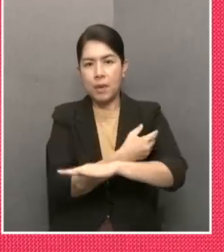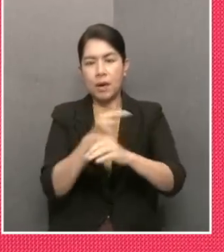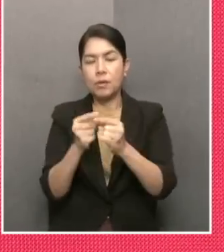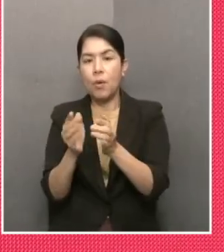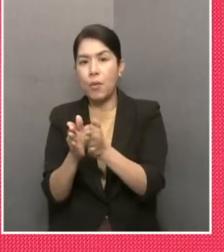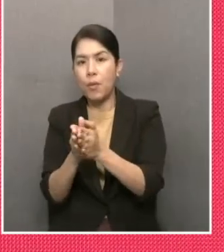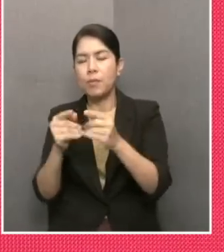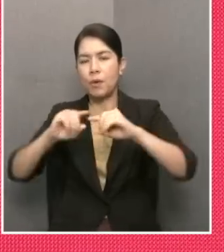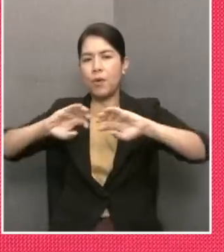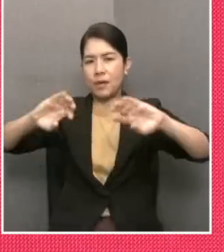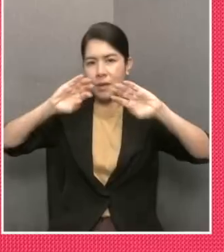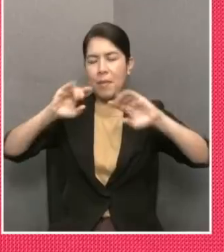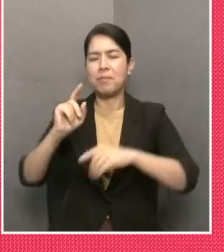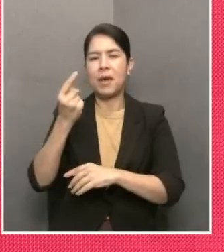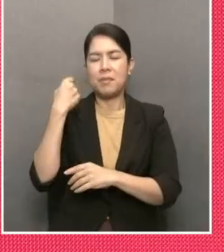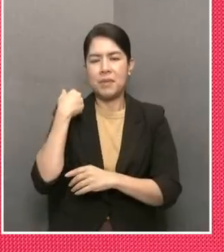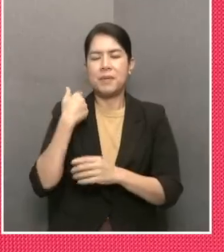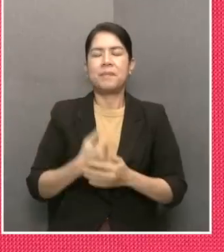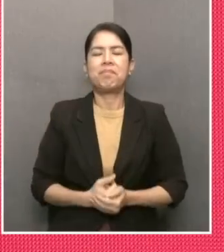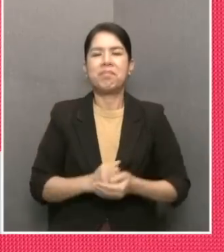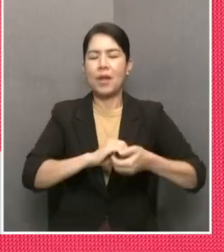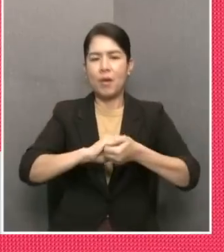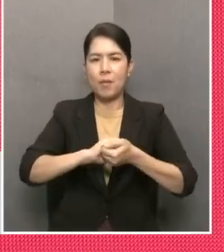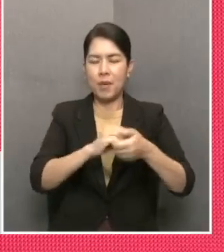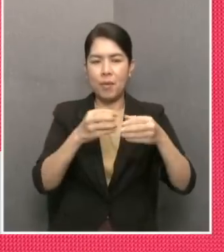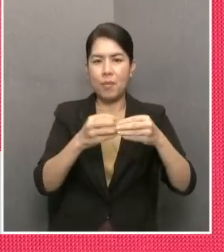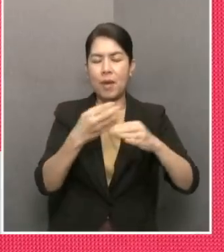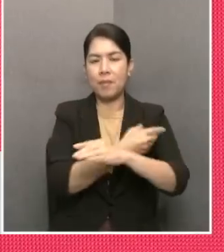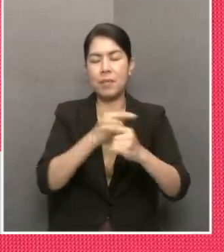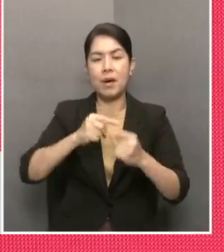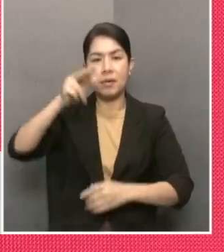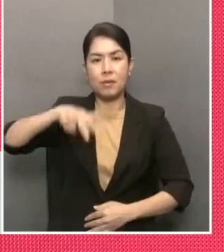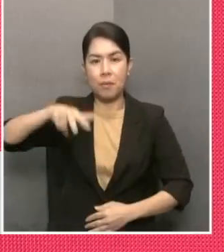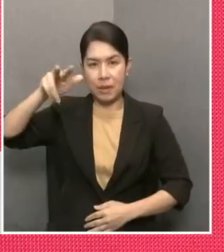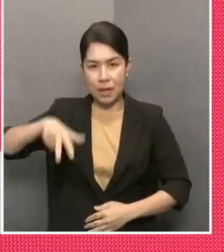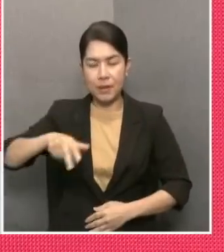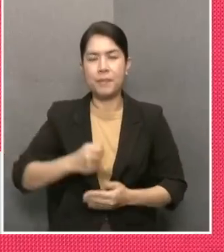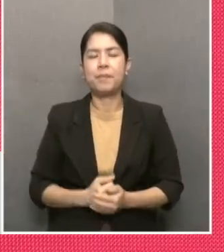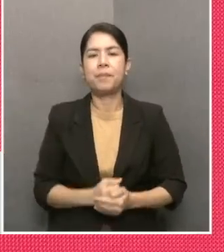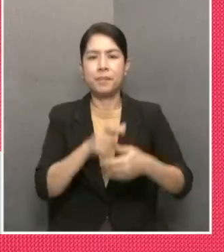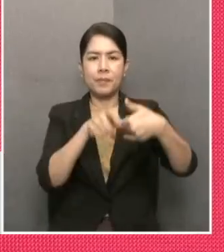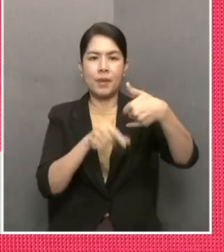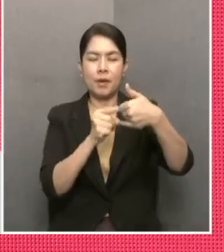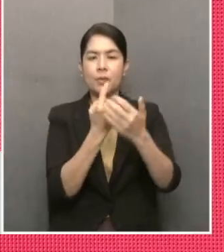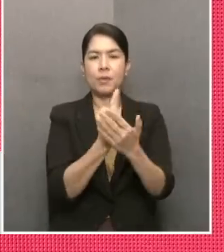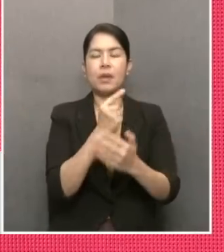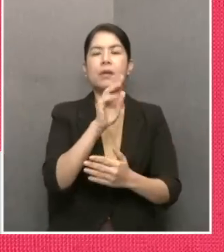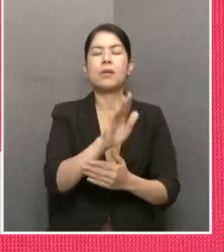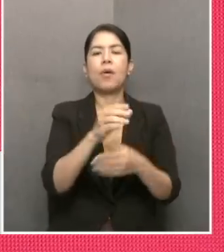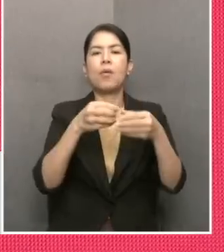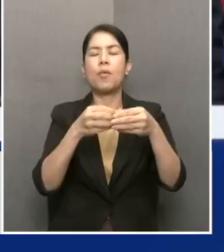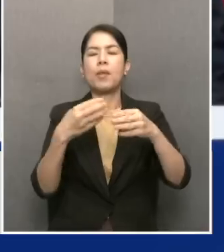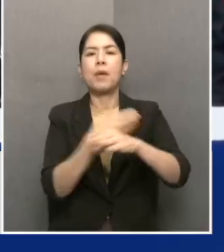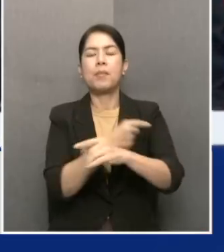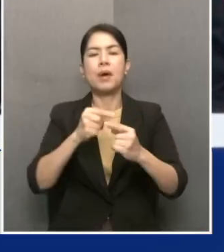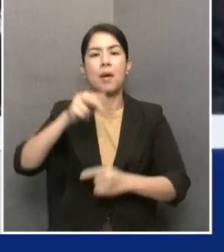จับมือกับพรรคเพื่อไทยตั้งรัฐบาลภายหลังที่นายเศรษฐาทวีศิลป์แคนดิตนายกรัฐมนตรีจากพรรคเพื่อไทยออกมาชูล